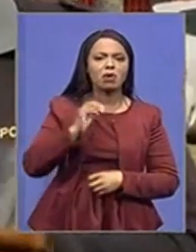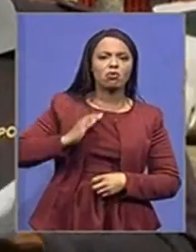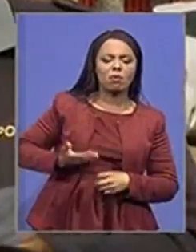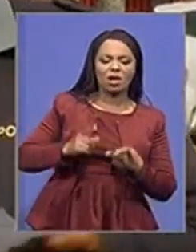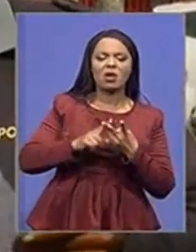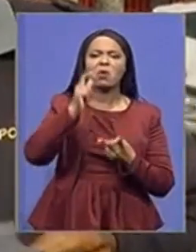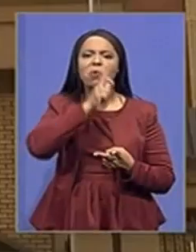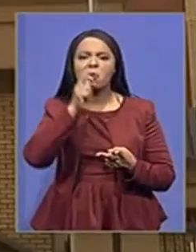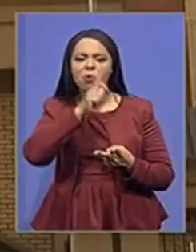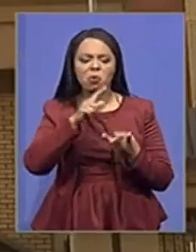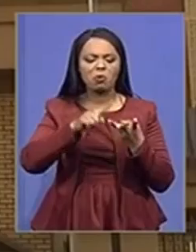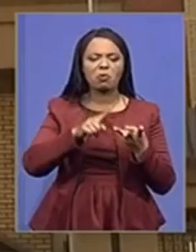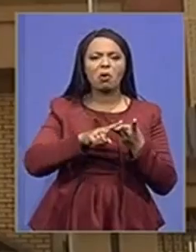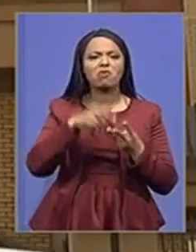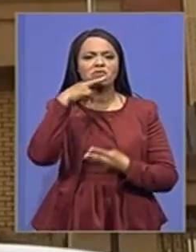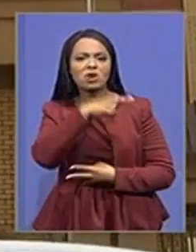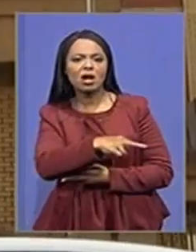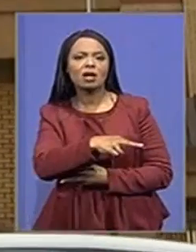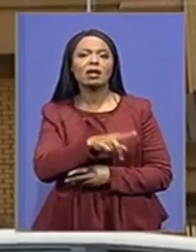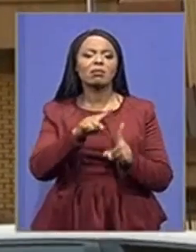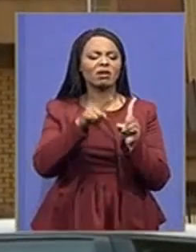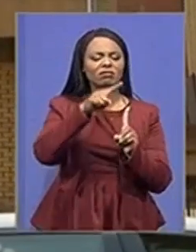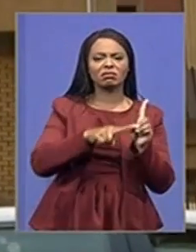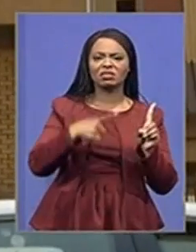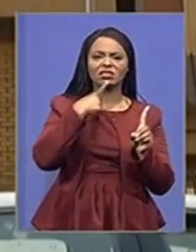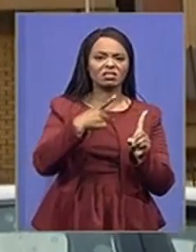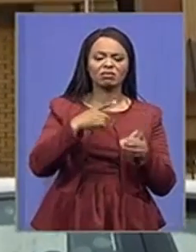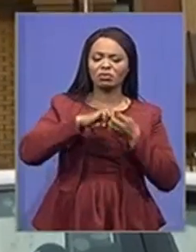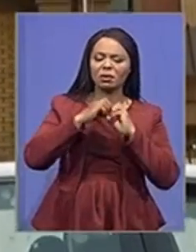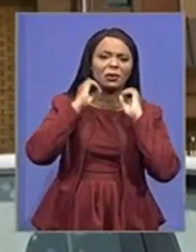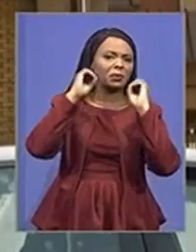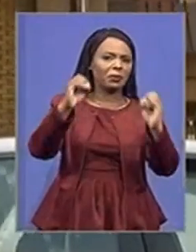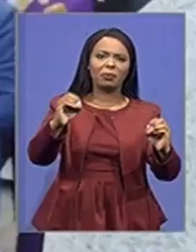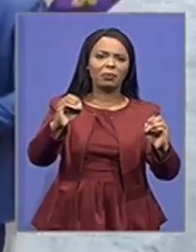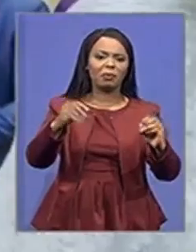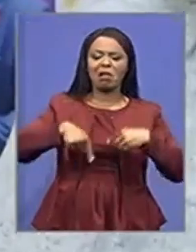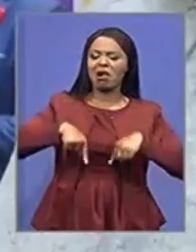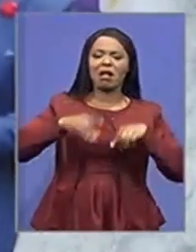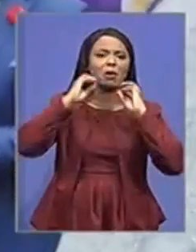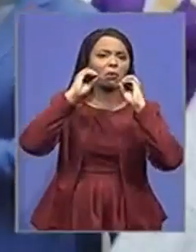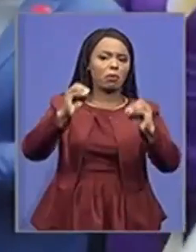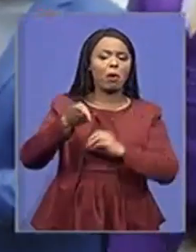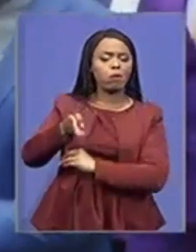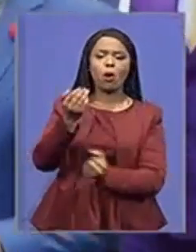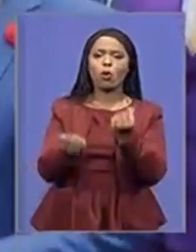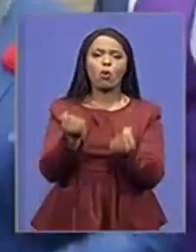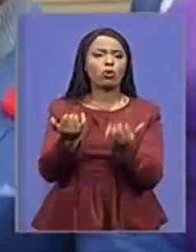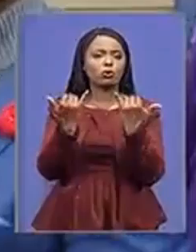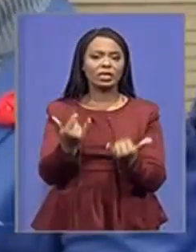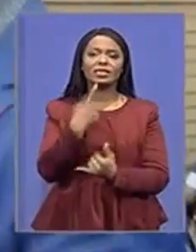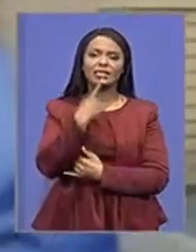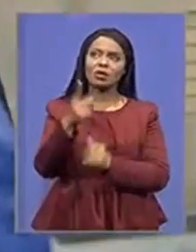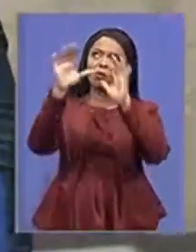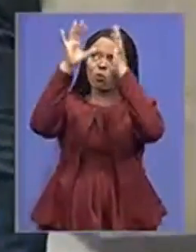le tsietso. Fela Zondo o bonagetse a sena letsapa lepe ka fa kgotlatshekelo, mme o supile fa a batla lefatshe lotlhe go